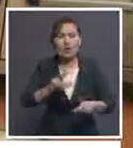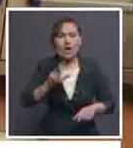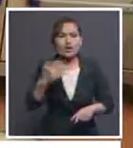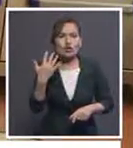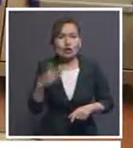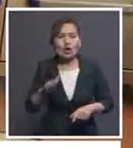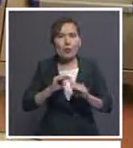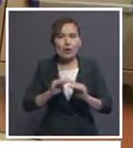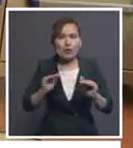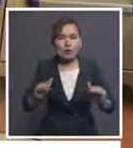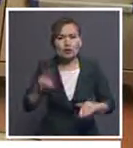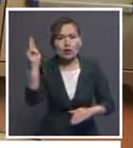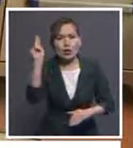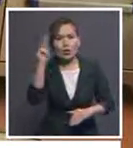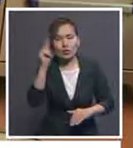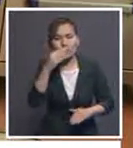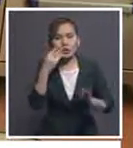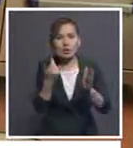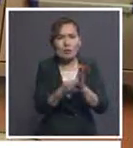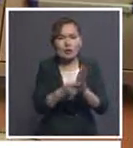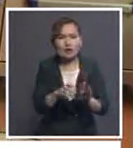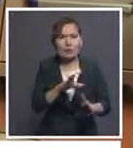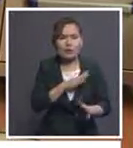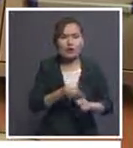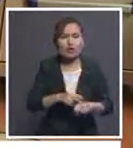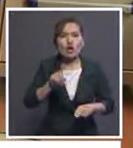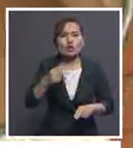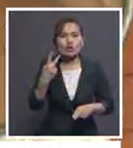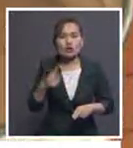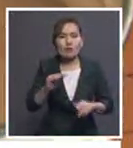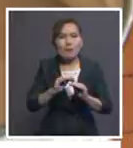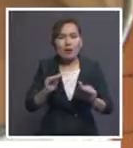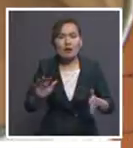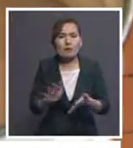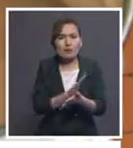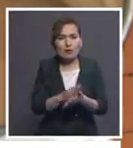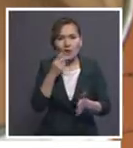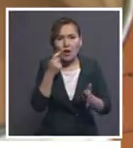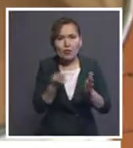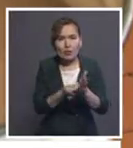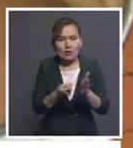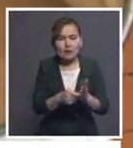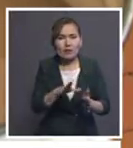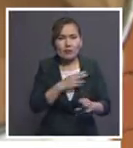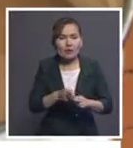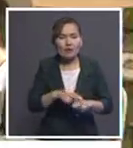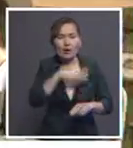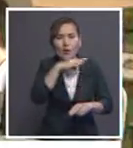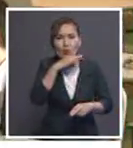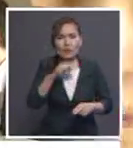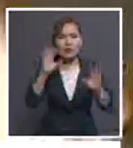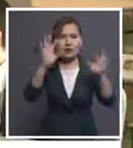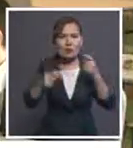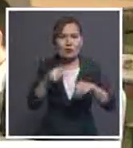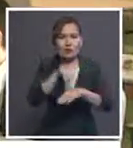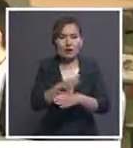350-ге жуық оқушы дәріс алады, 120 балаға тамақ тегін беріледі. Тексеру комиссиясы асхананы жалға алған кәсіпкерге 50 мың